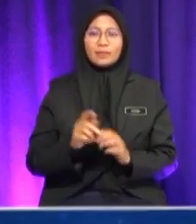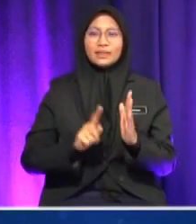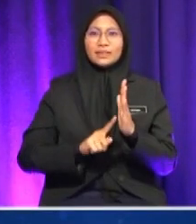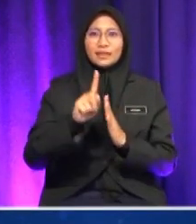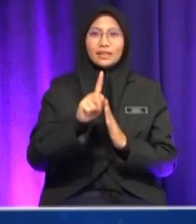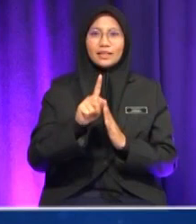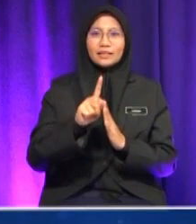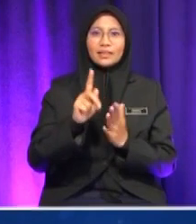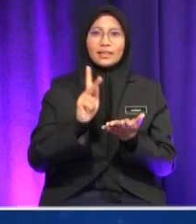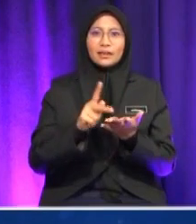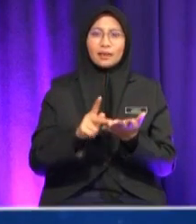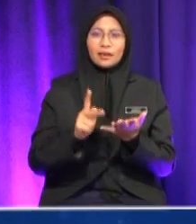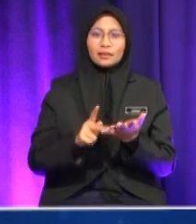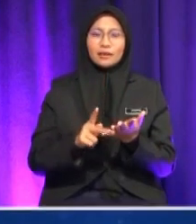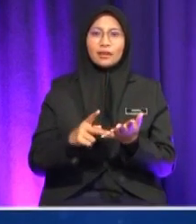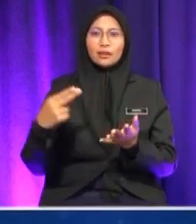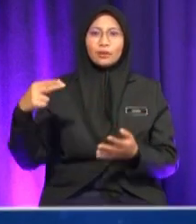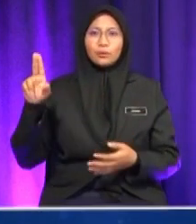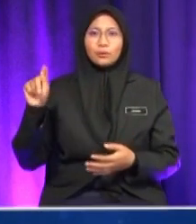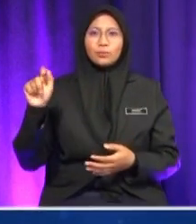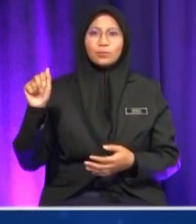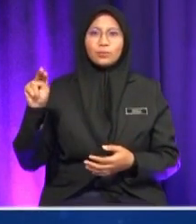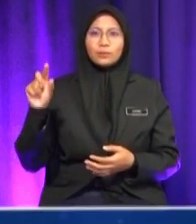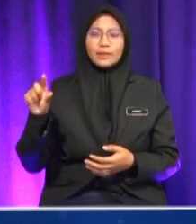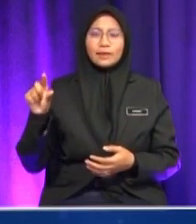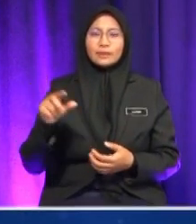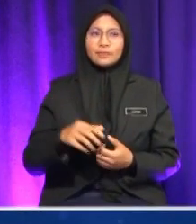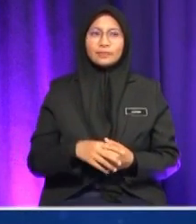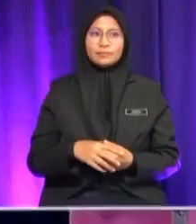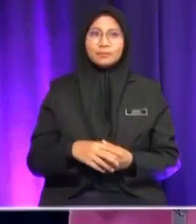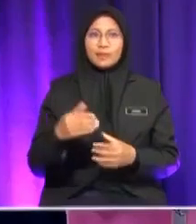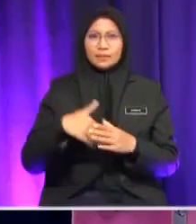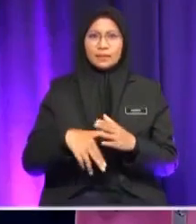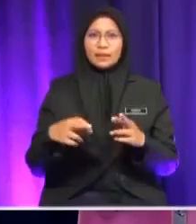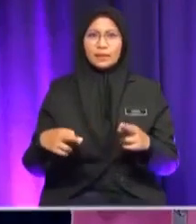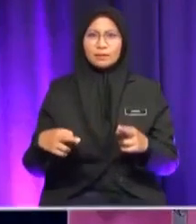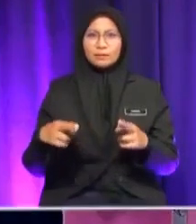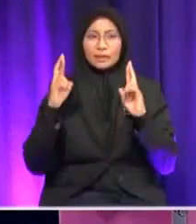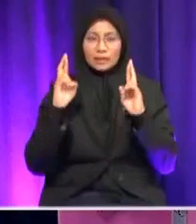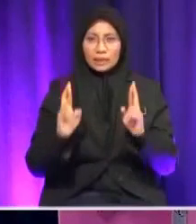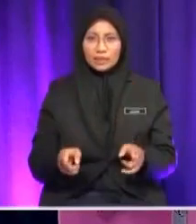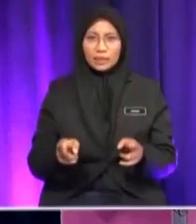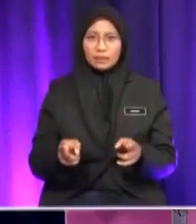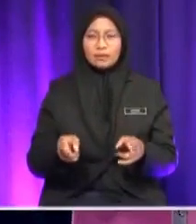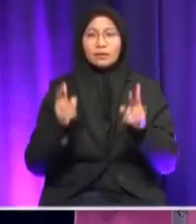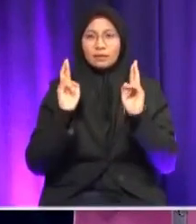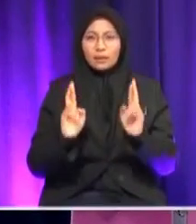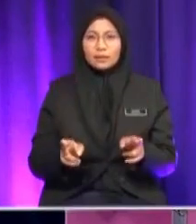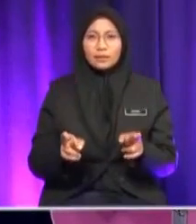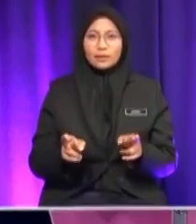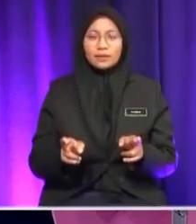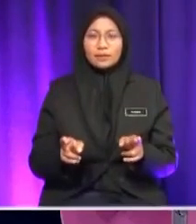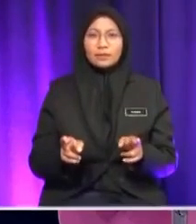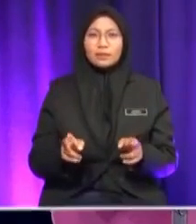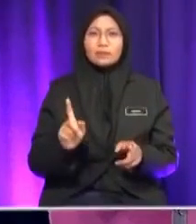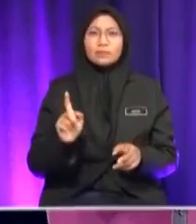kadar keberhutangan dalam kalangan rakyat. Apabila rakyat tak ada duit, mereka terpaksa ambil hutang daripada bank, pinjaman